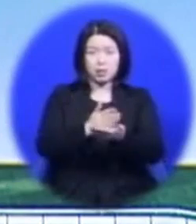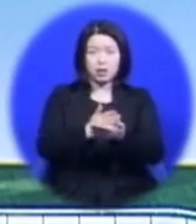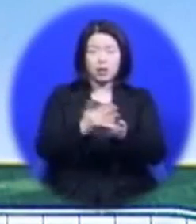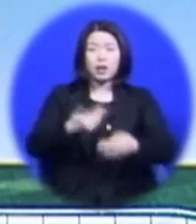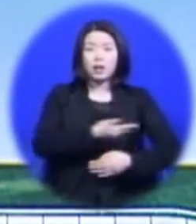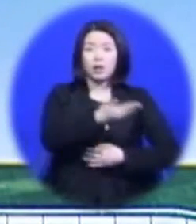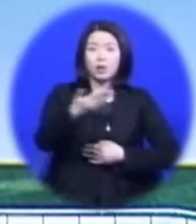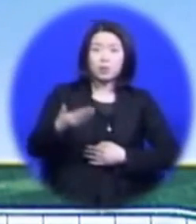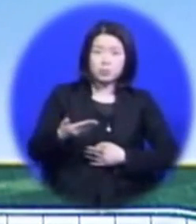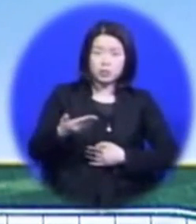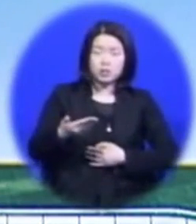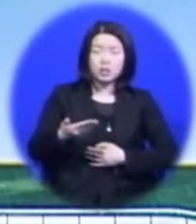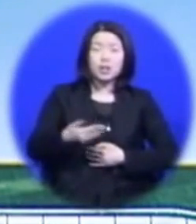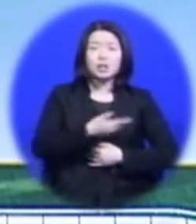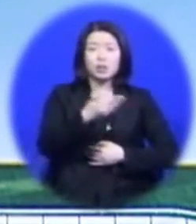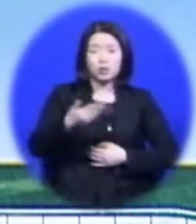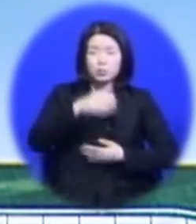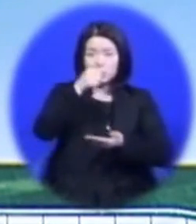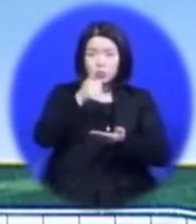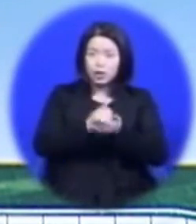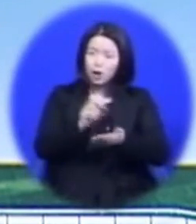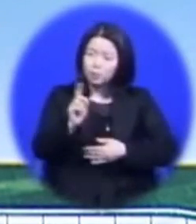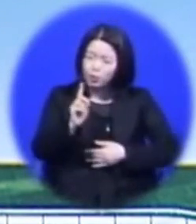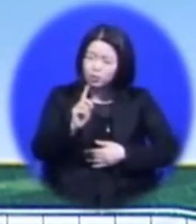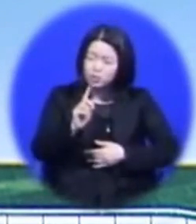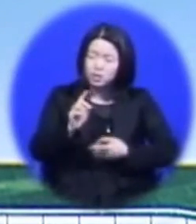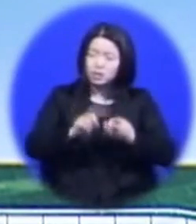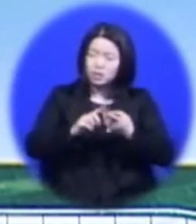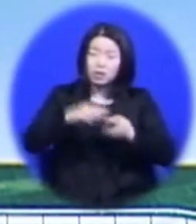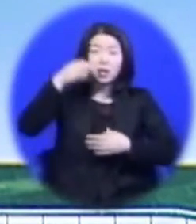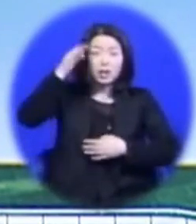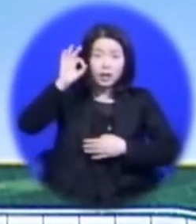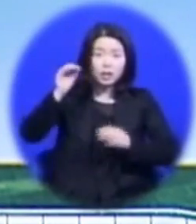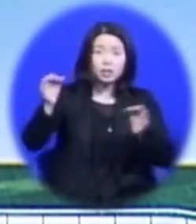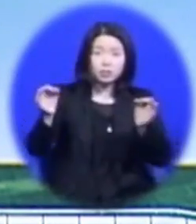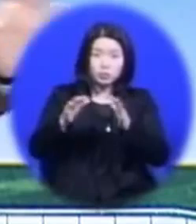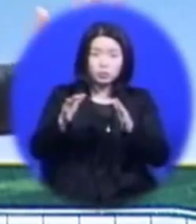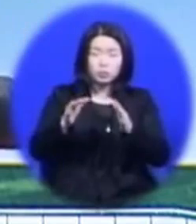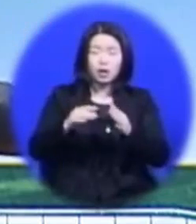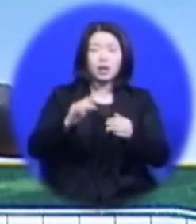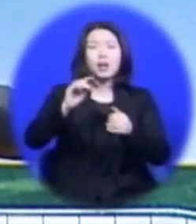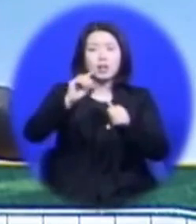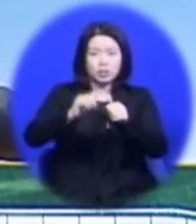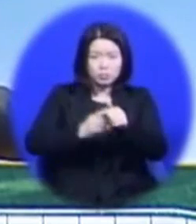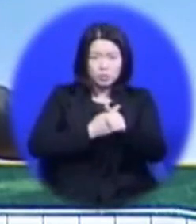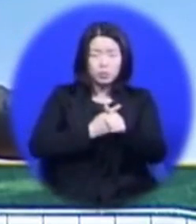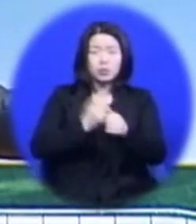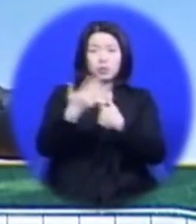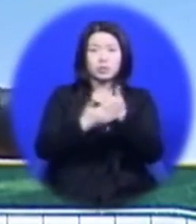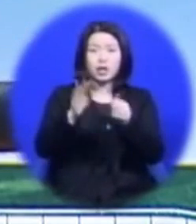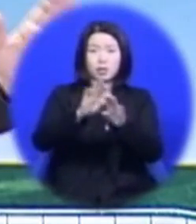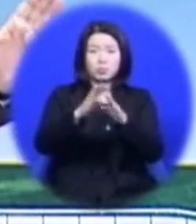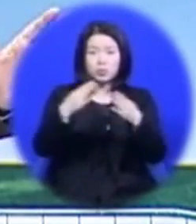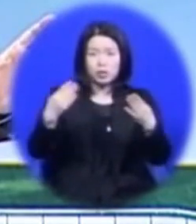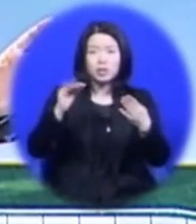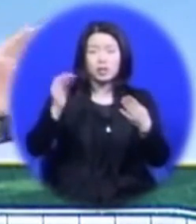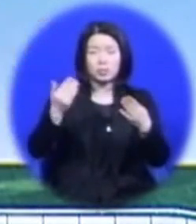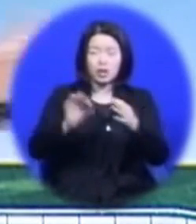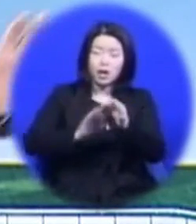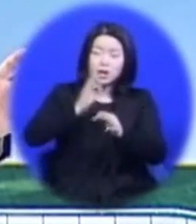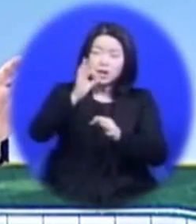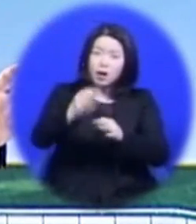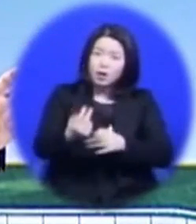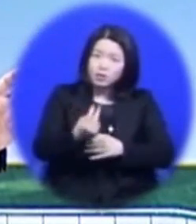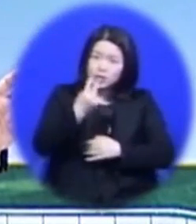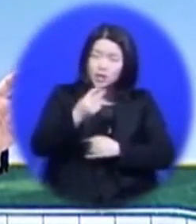여러분이 여러분의 죄가 어떤 것인지 깨닫는 순간에 비로소 은혜의 문이 열리는 겁니다. 영생의